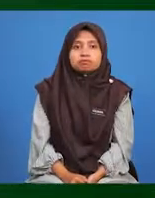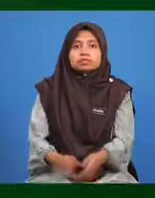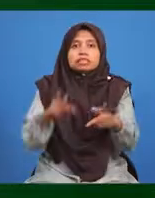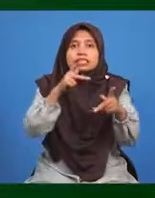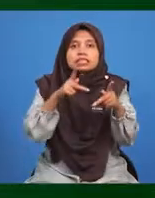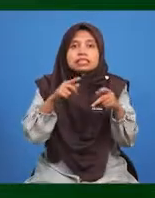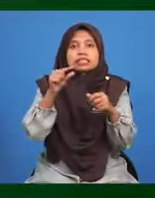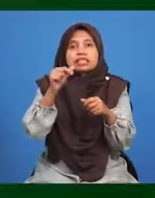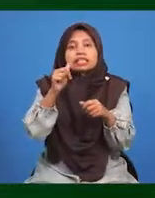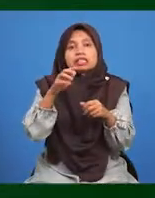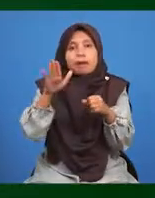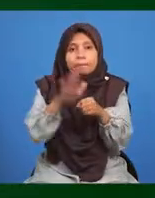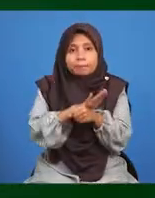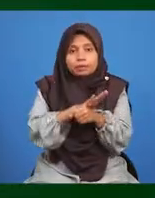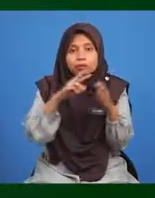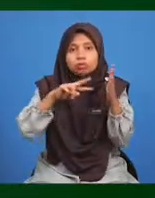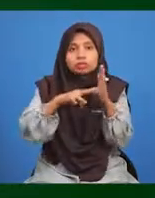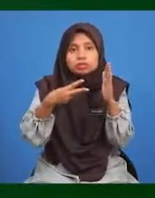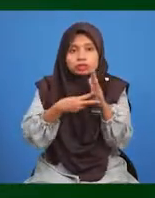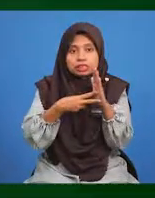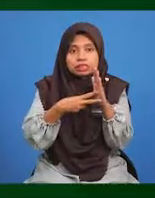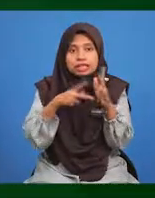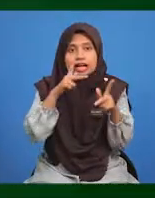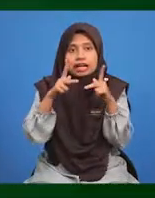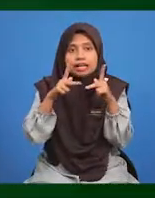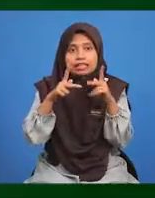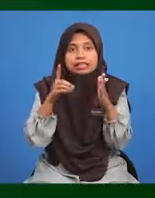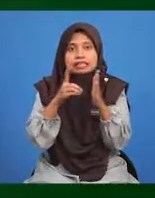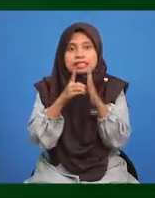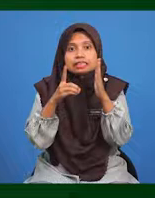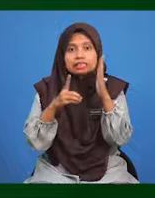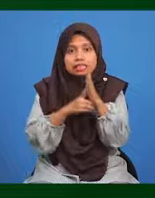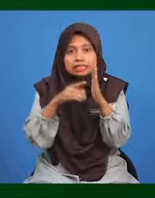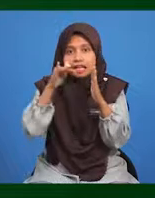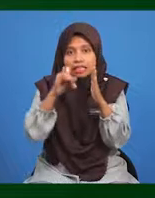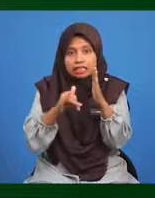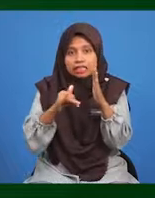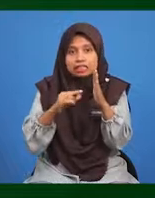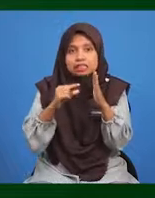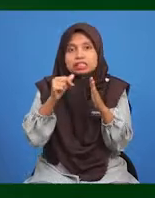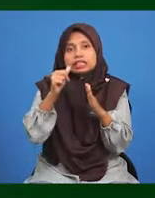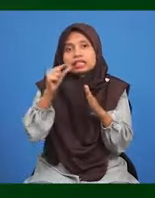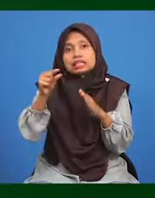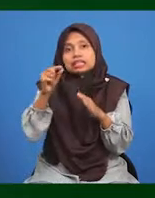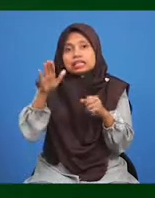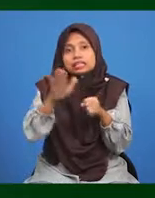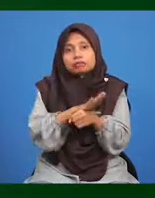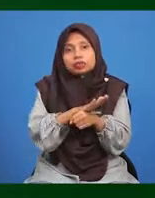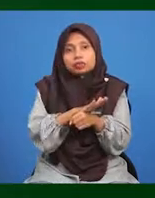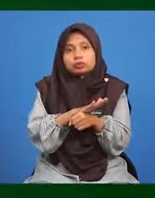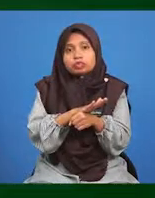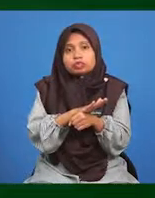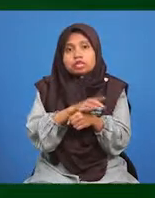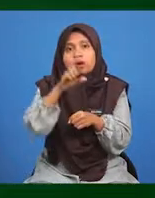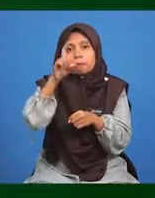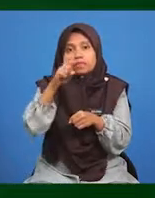Kata ganda penuh bermaksud kata dasar yang digandakan sepenuhnya. Kata ganda penuh